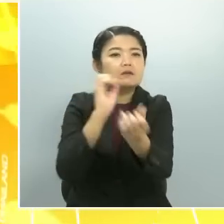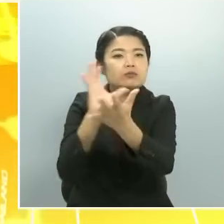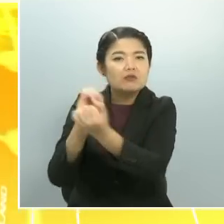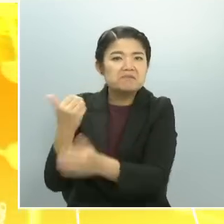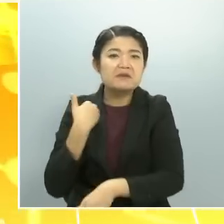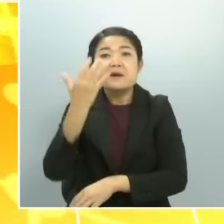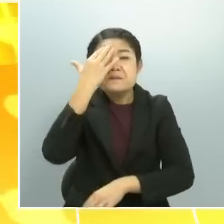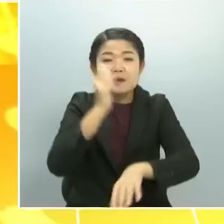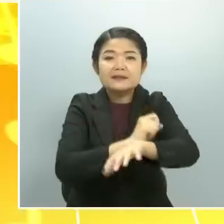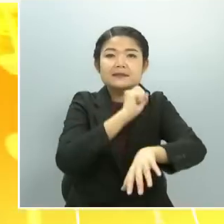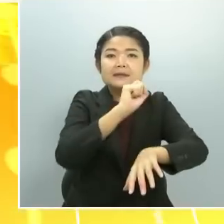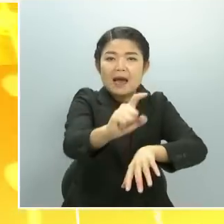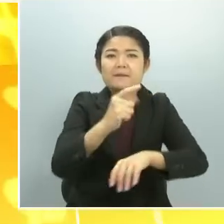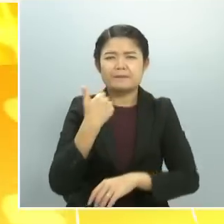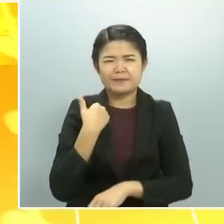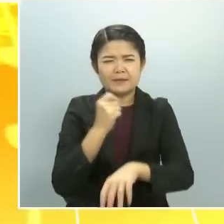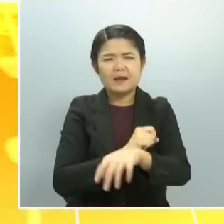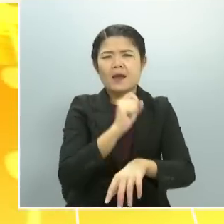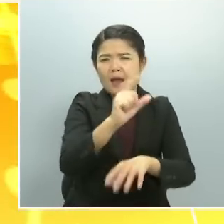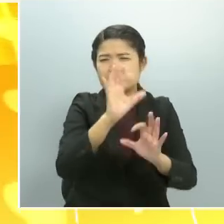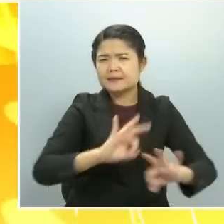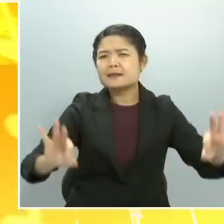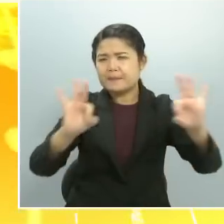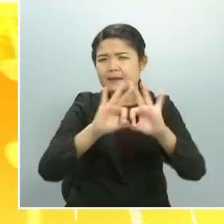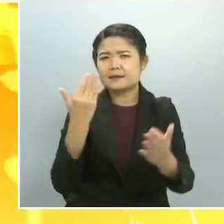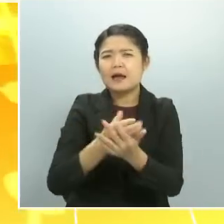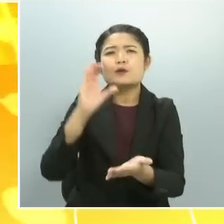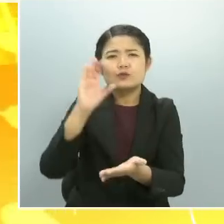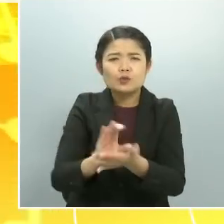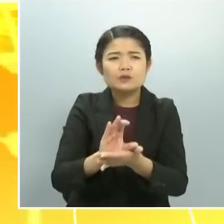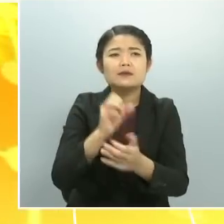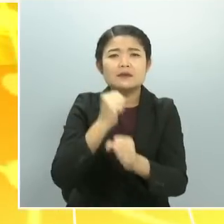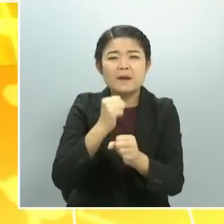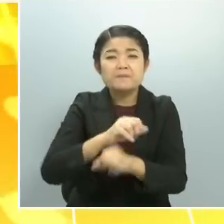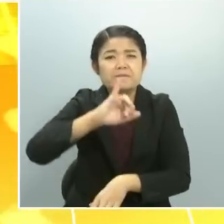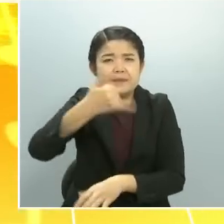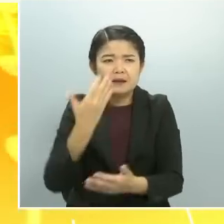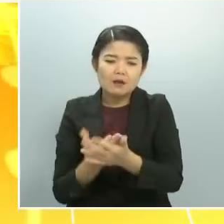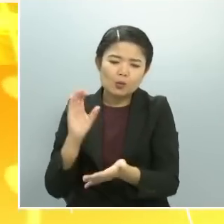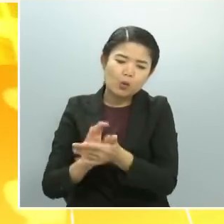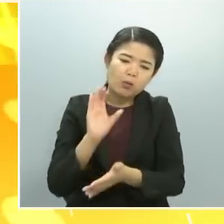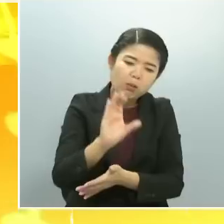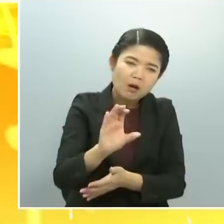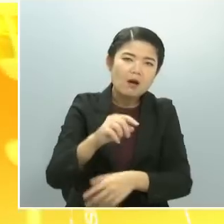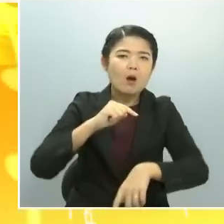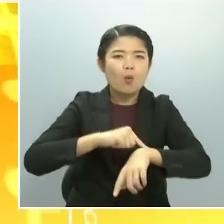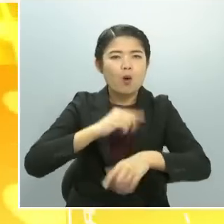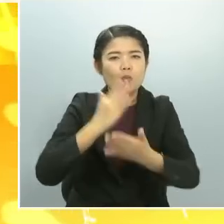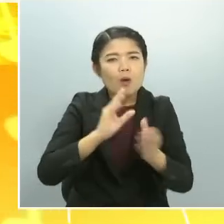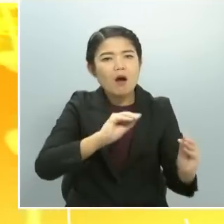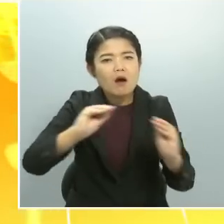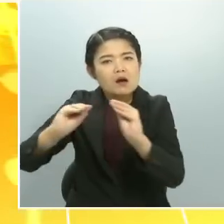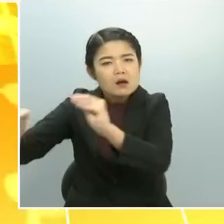ค่าแรงเป็นส่วนสำคัญ 1ในต้นทุนการผลิตอาจจะทำให้การลงทุนเกิดการชะลอตัวอย่างรุนแรง